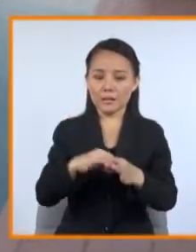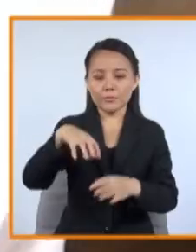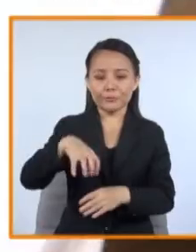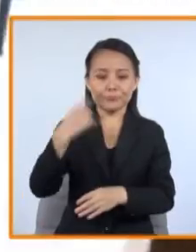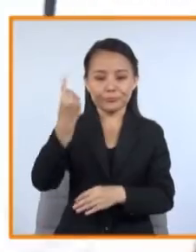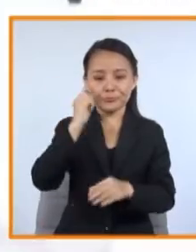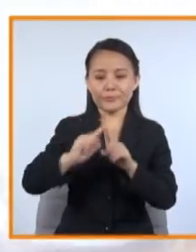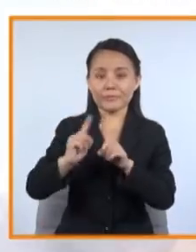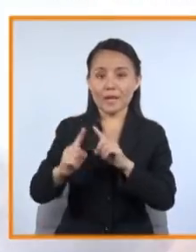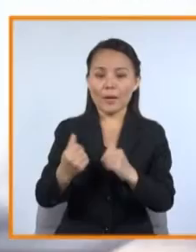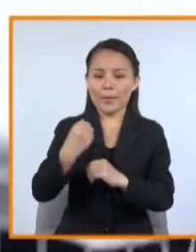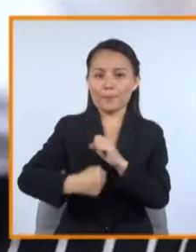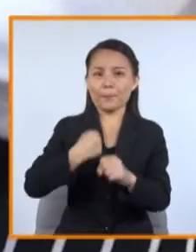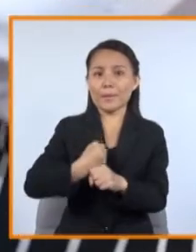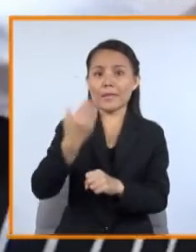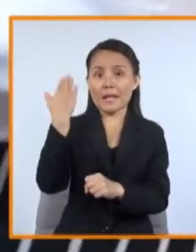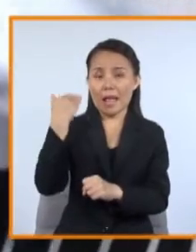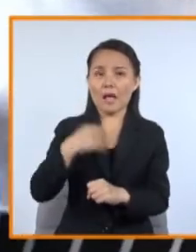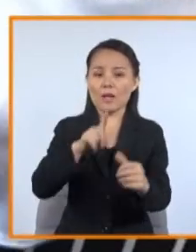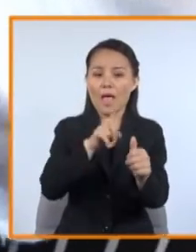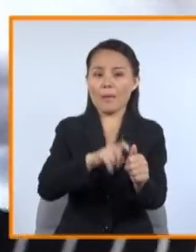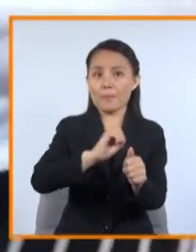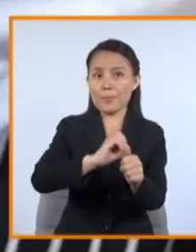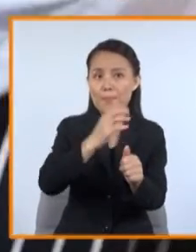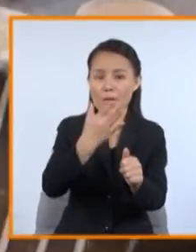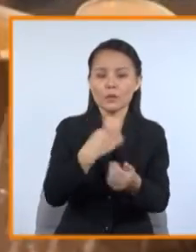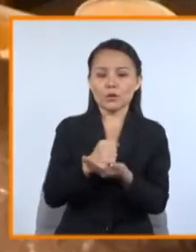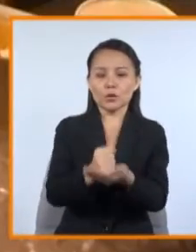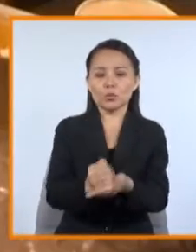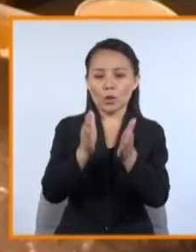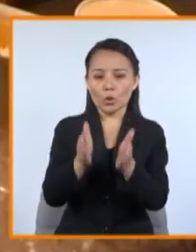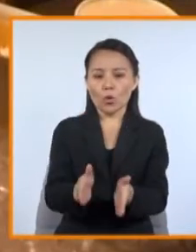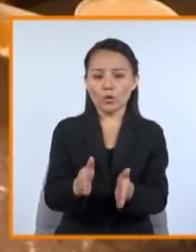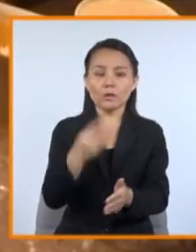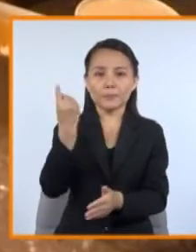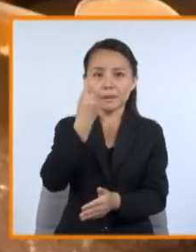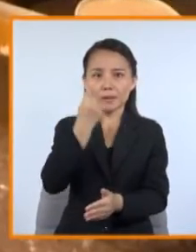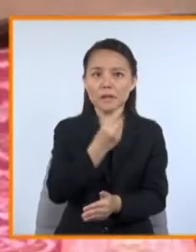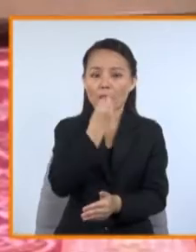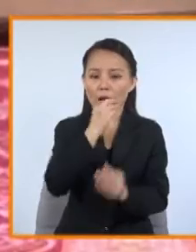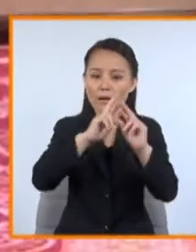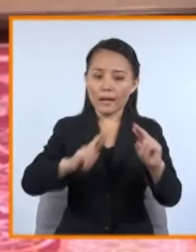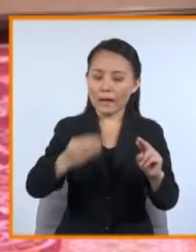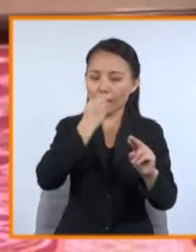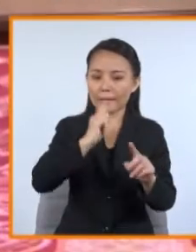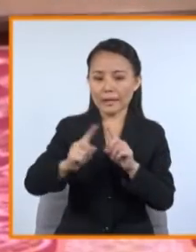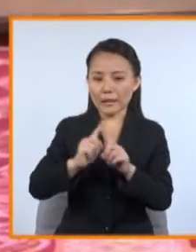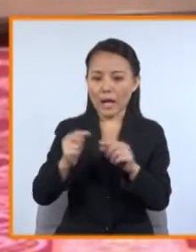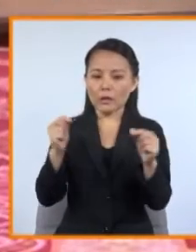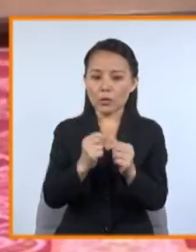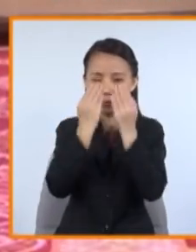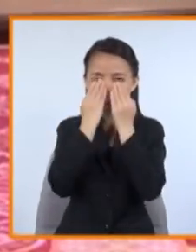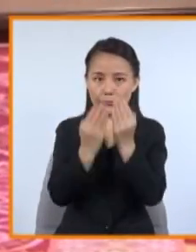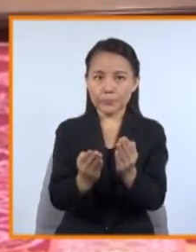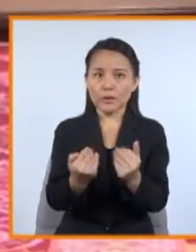างมากโดยเมื่อปีที่แล้วไทยได้เปิดตัวแอปพลิเคชันช่วยนักท่องเที่ยวหาร้านอาหารและแหล่งท่องเที่ยวที่เป็นมิตรกับชาวมุสลิม